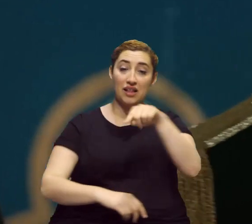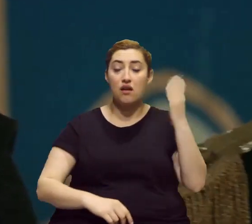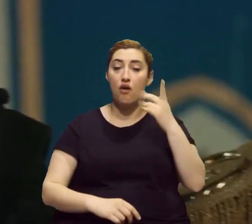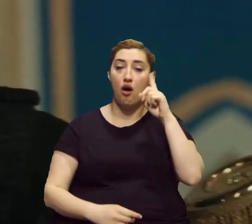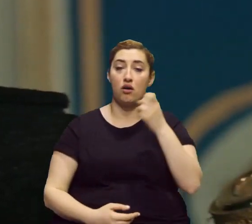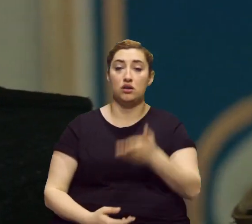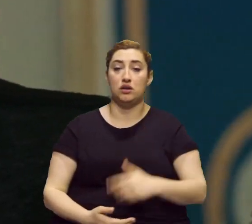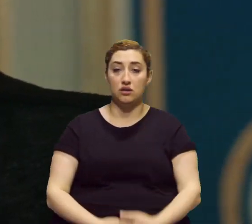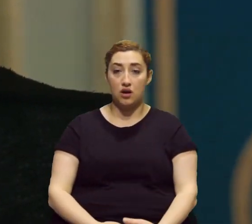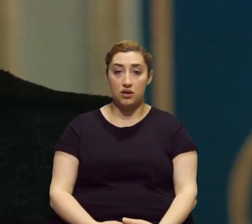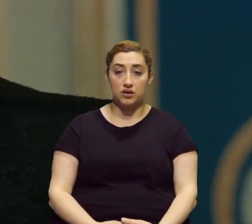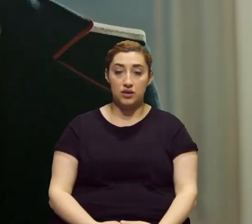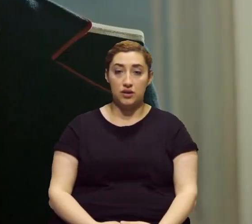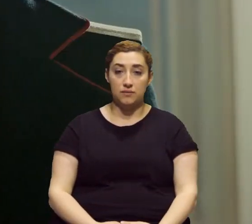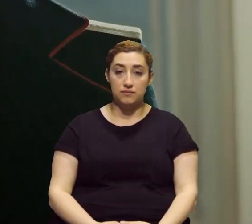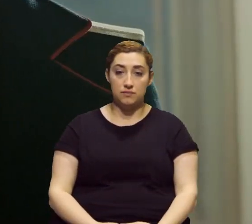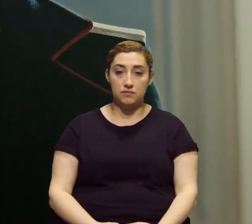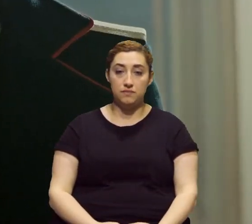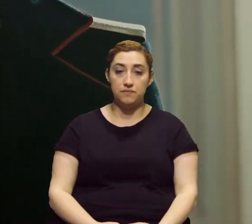daha akıllı var.